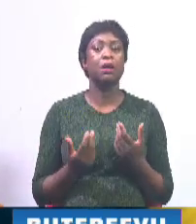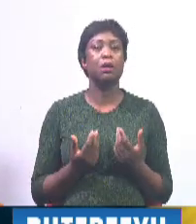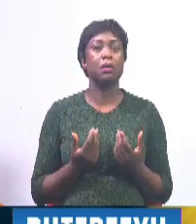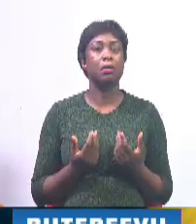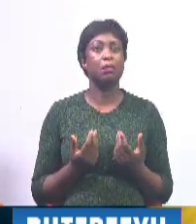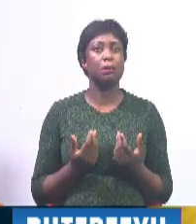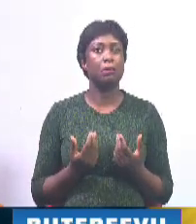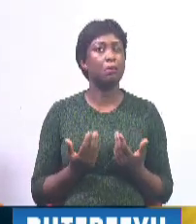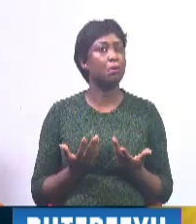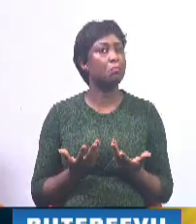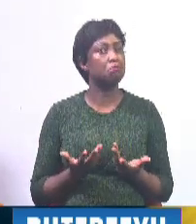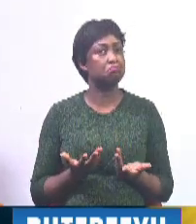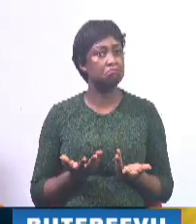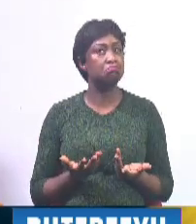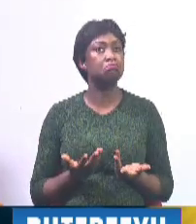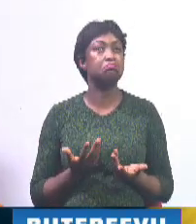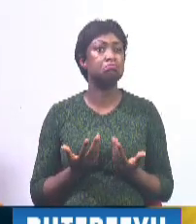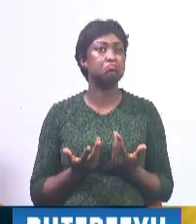kyengezaako gamba nti